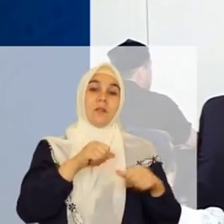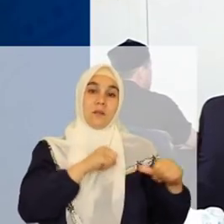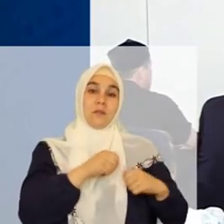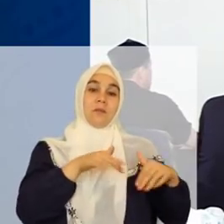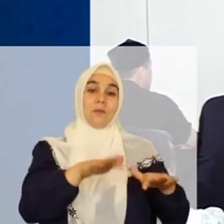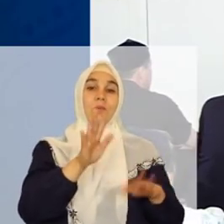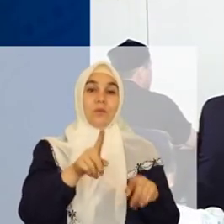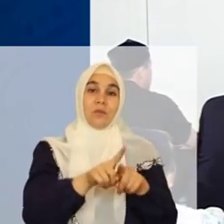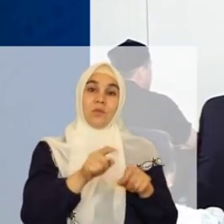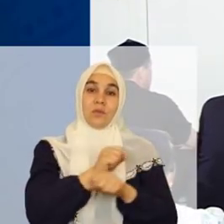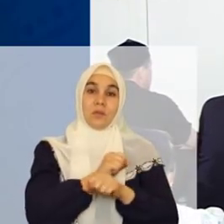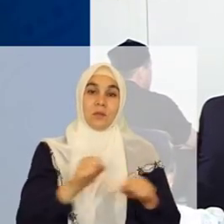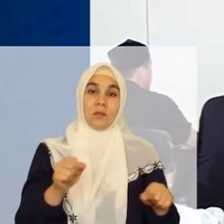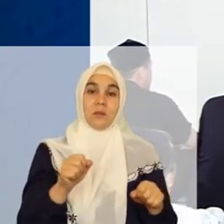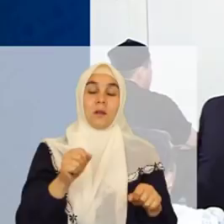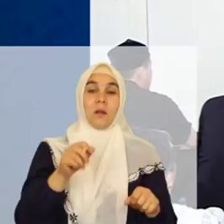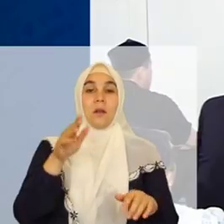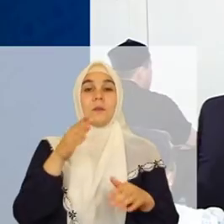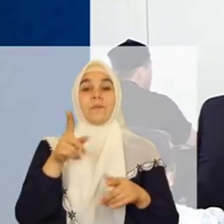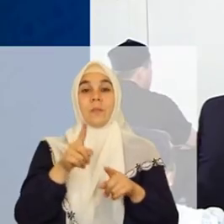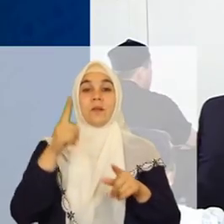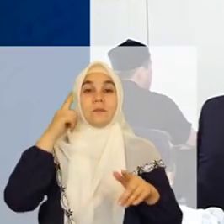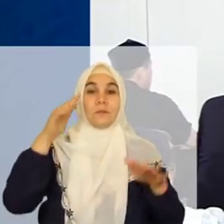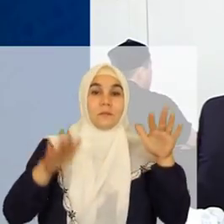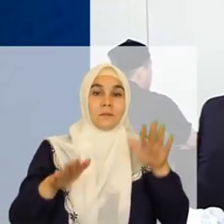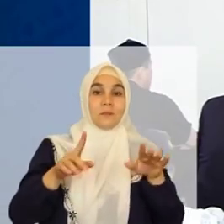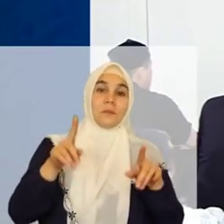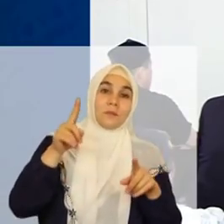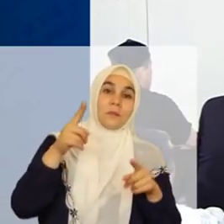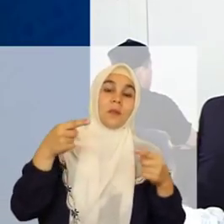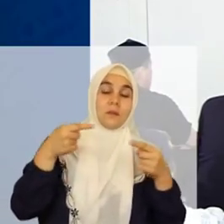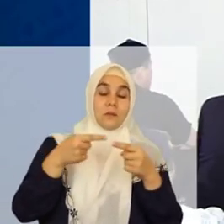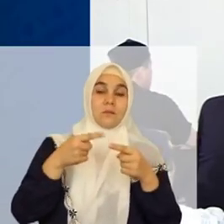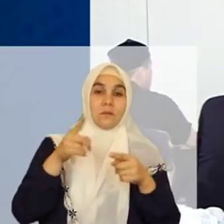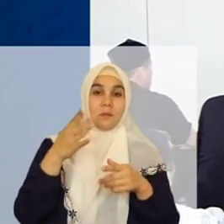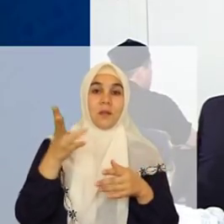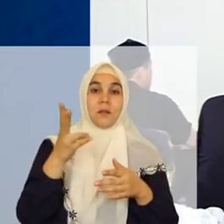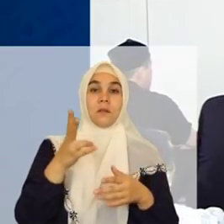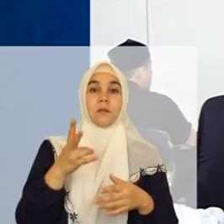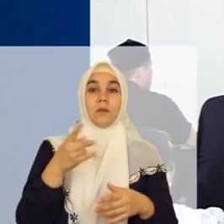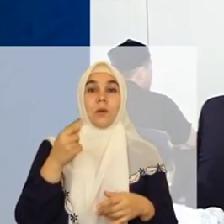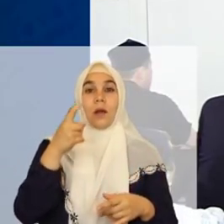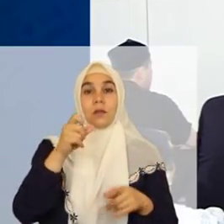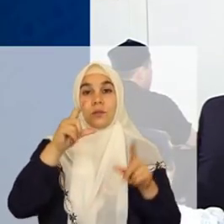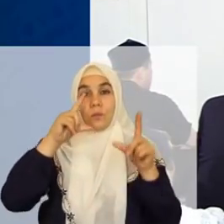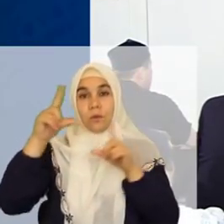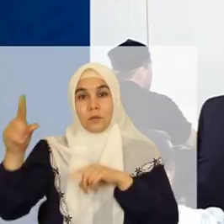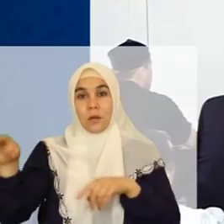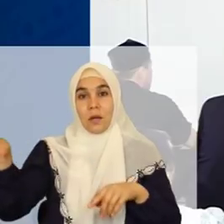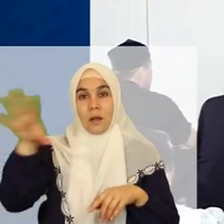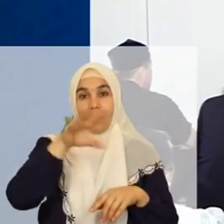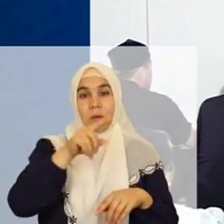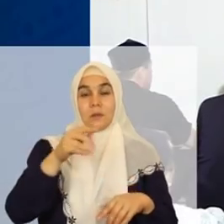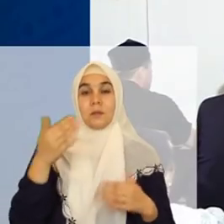Belki ortada bo'lsin. Xavf ham bor, rajo ham bor. Bu yil haj qilganlarni